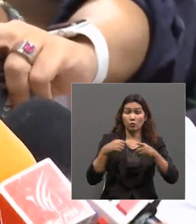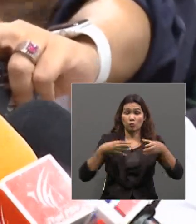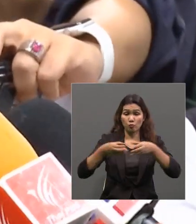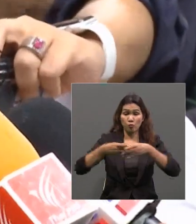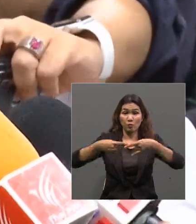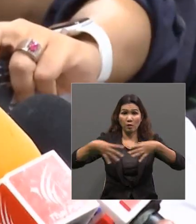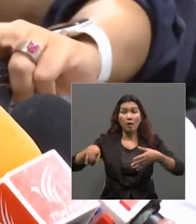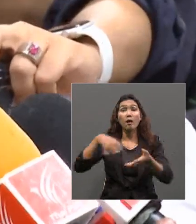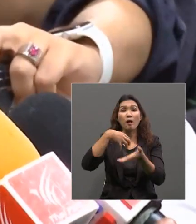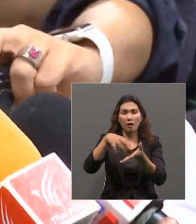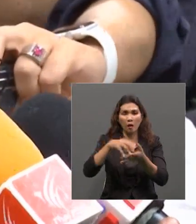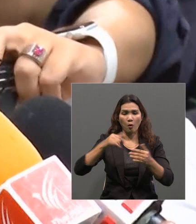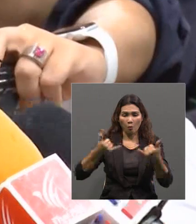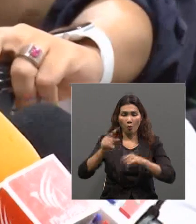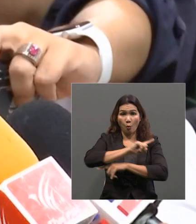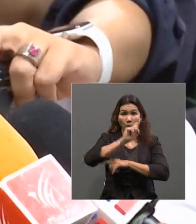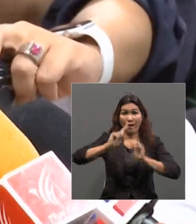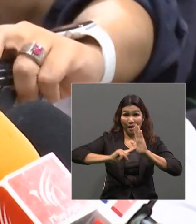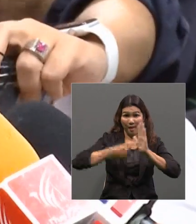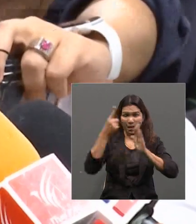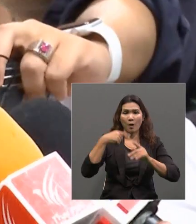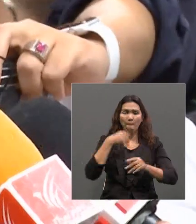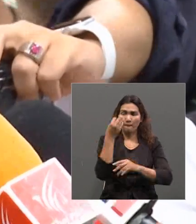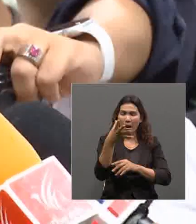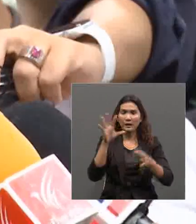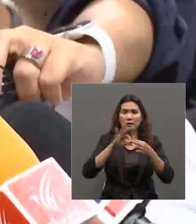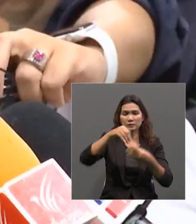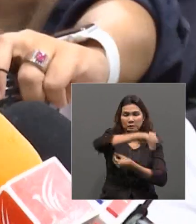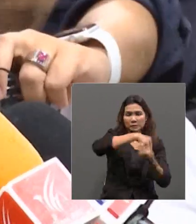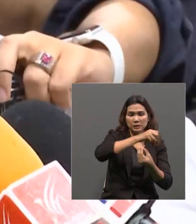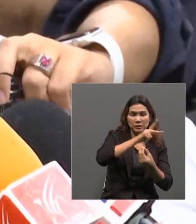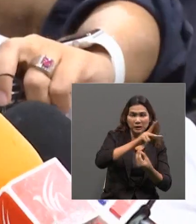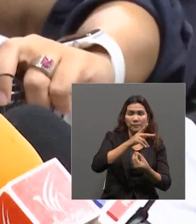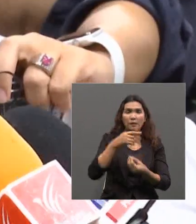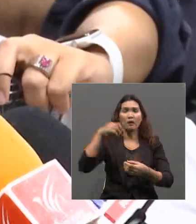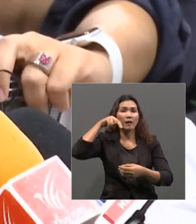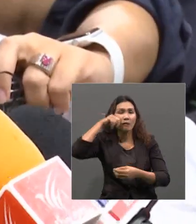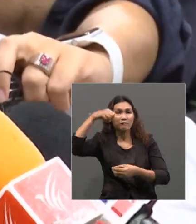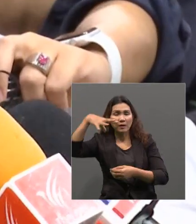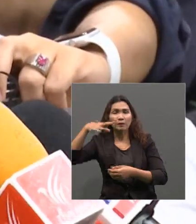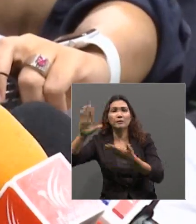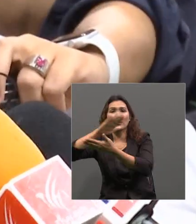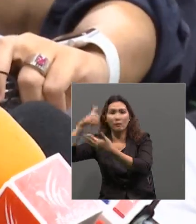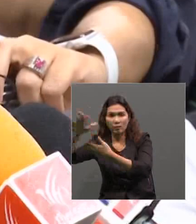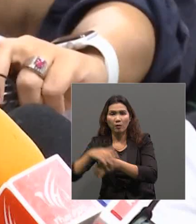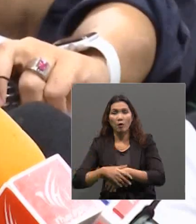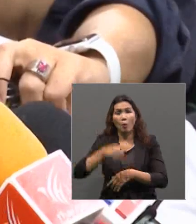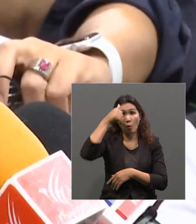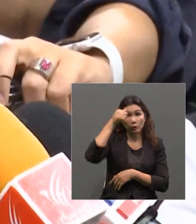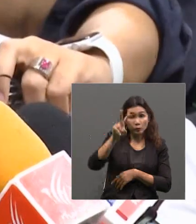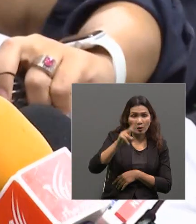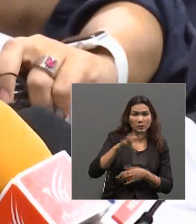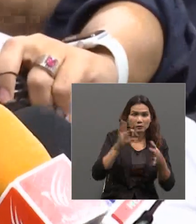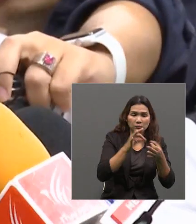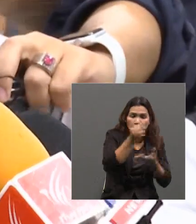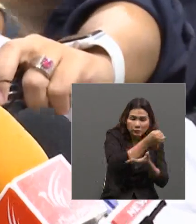ายวันแรกจะเน้นไปที่เรื่องเศรษฐกิจพลังงานและการต่างประเทศส่วนวันที่2ค่ะจะเน้นเรื่องยาเสพติดปัญห